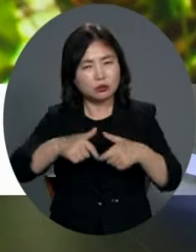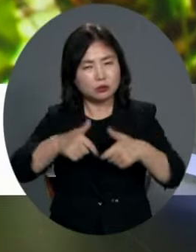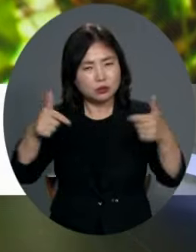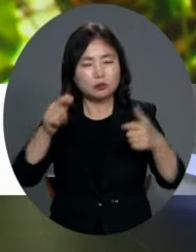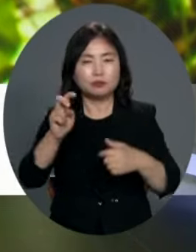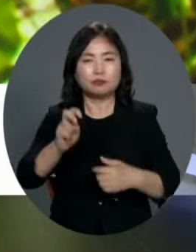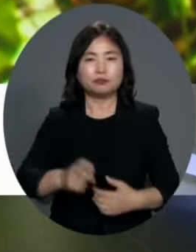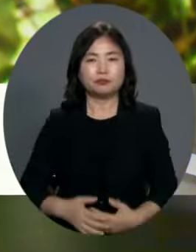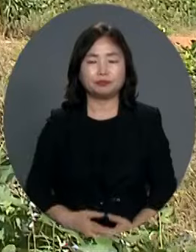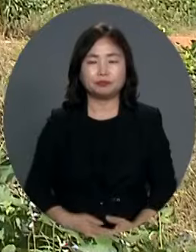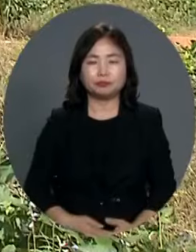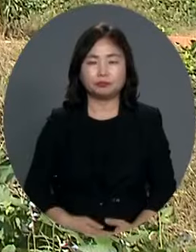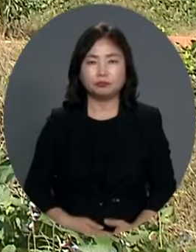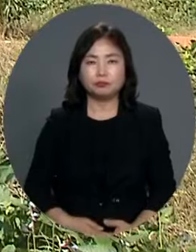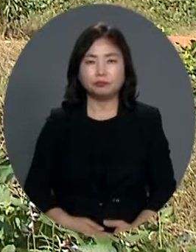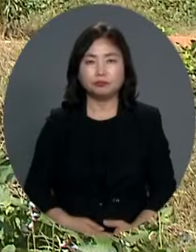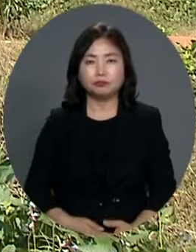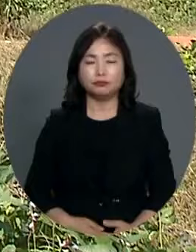기자입니다.